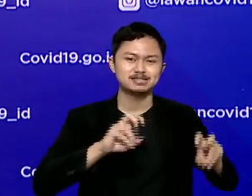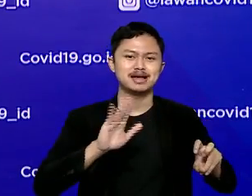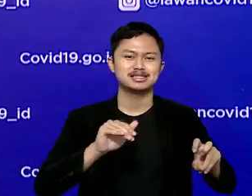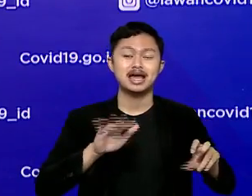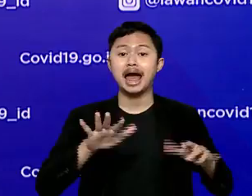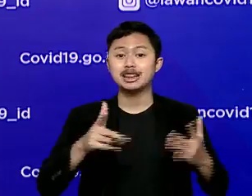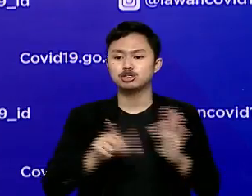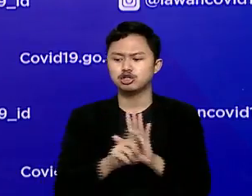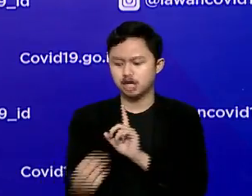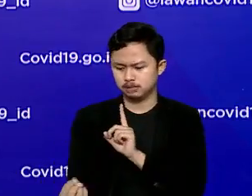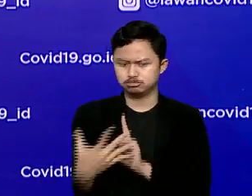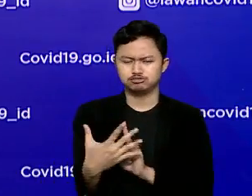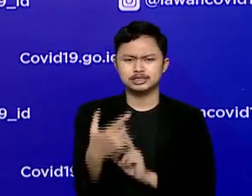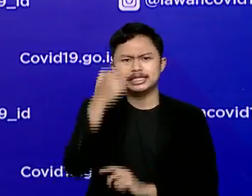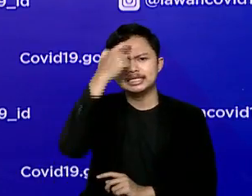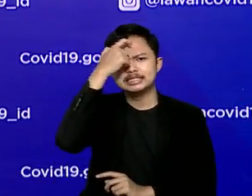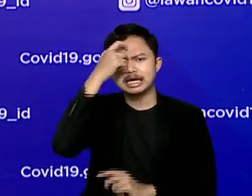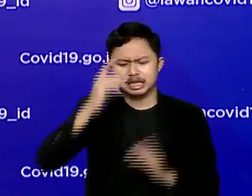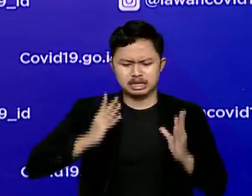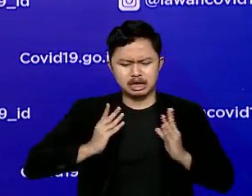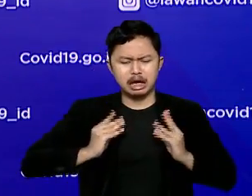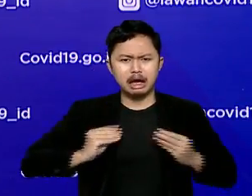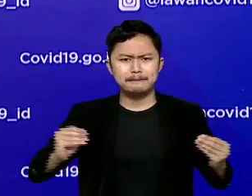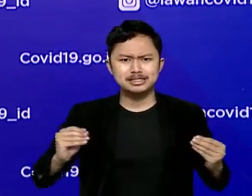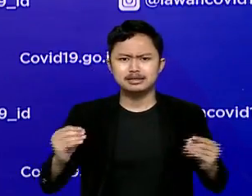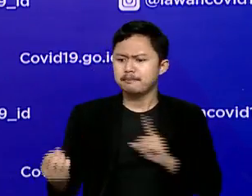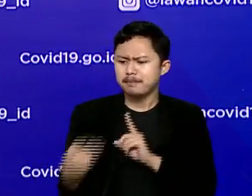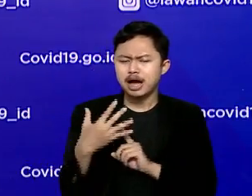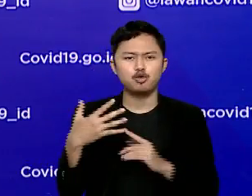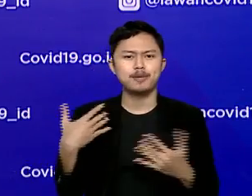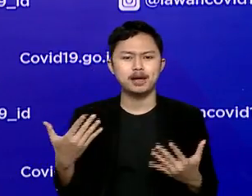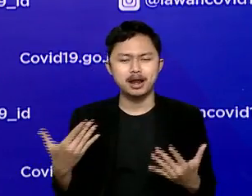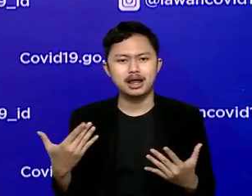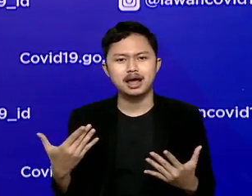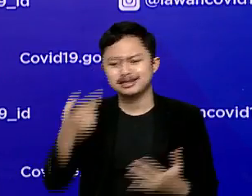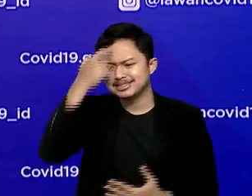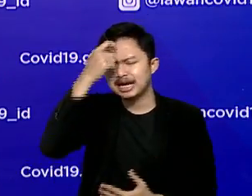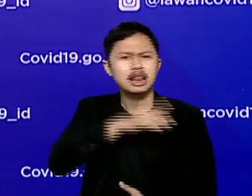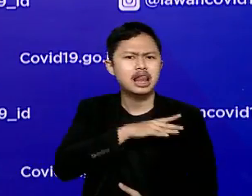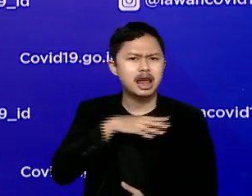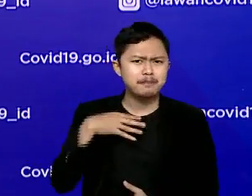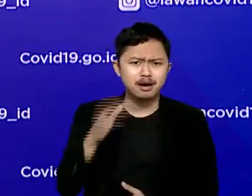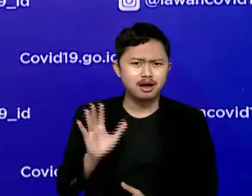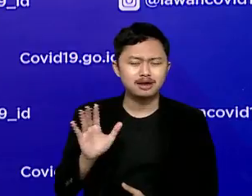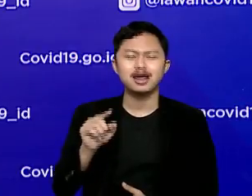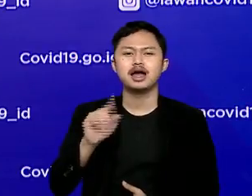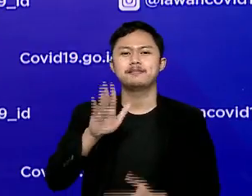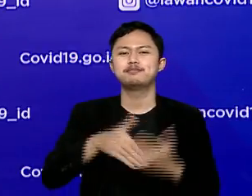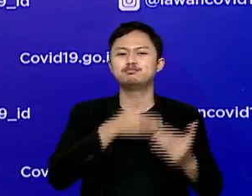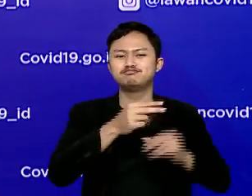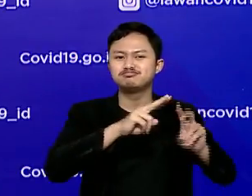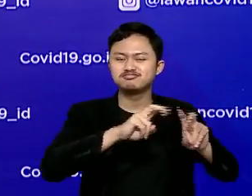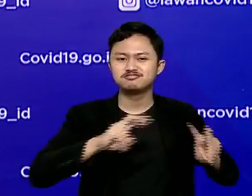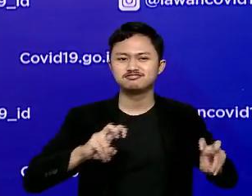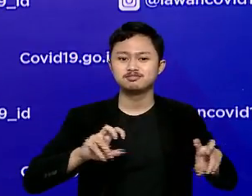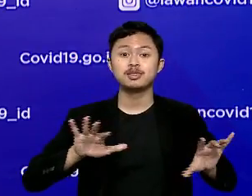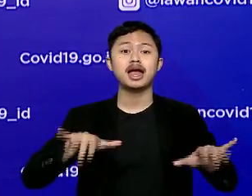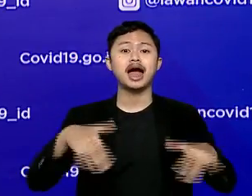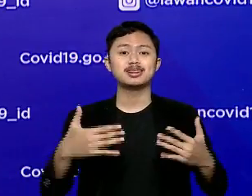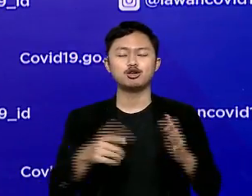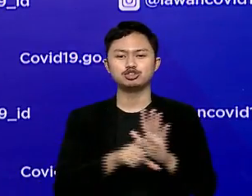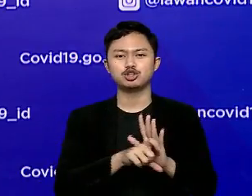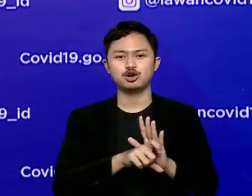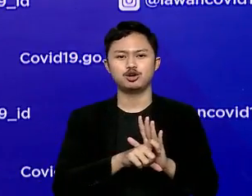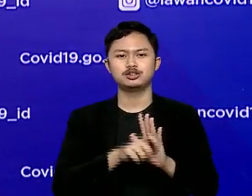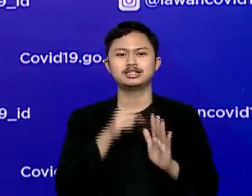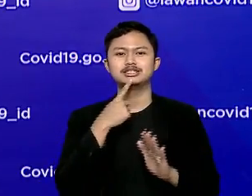penyakit, pengaruhnya pada kekebalan tubuh baik dari penularan maupun vaksinasi, serta pengaruhnya terhadap deteksi